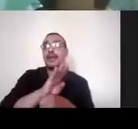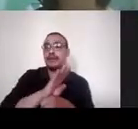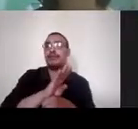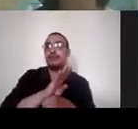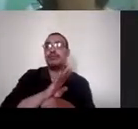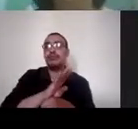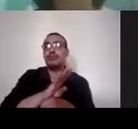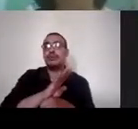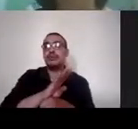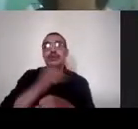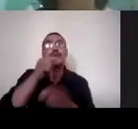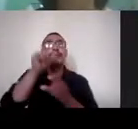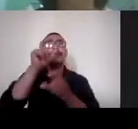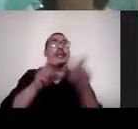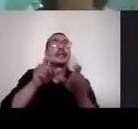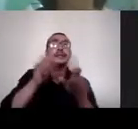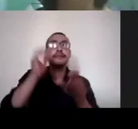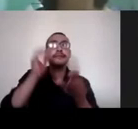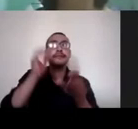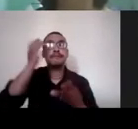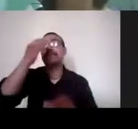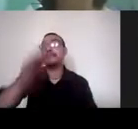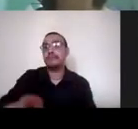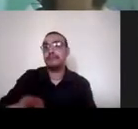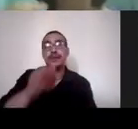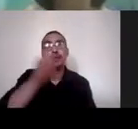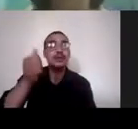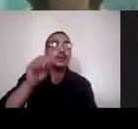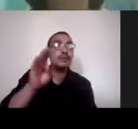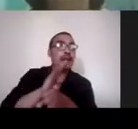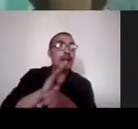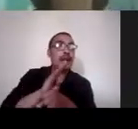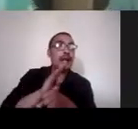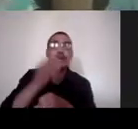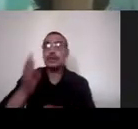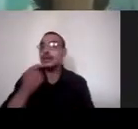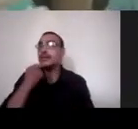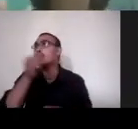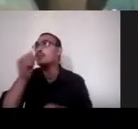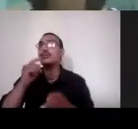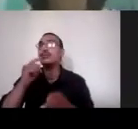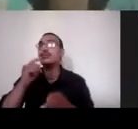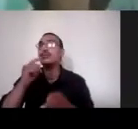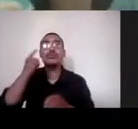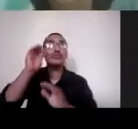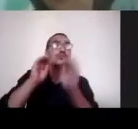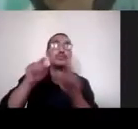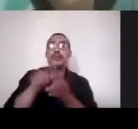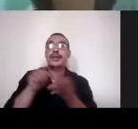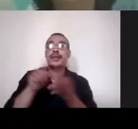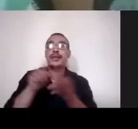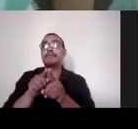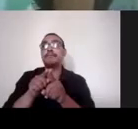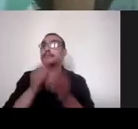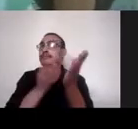व्यक्ति एकदमै आवेगमा आइहाल्छ अनि कति बेला के हुन्छ भनेर उसले कसैले अनुमानै गर्न नसक्ने अवस्थाको बिहेभियरहरू घर